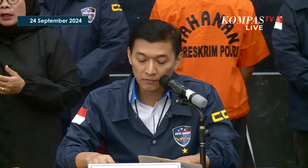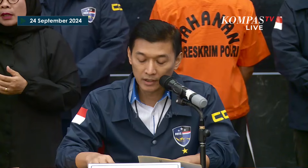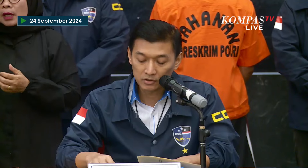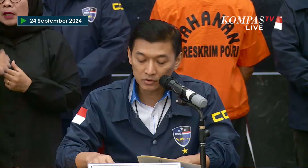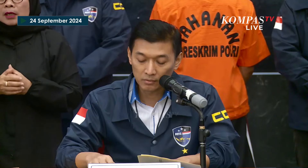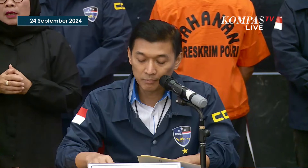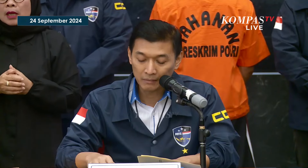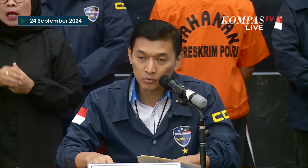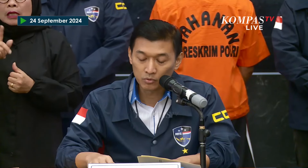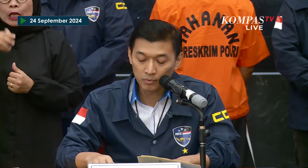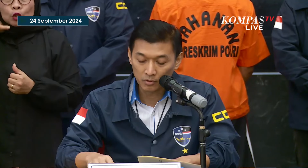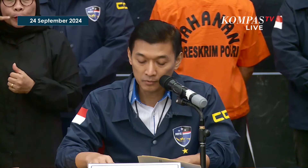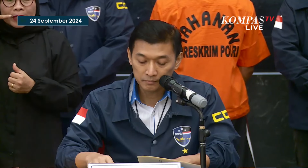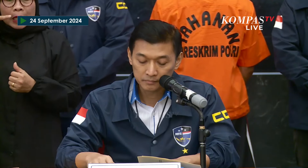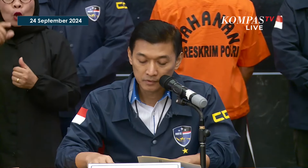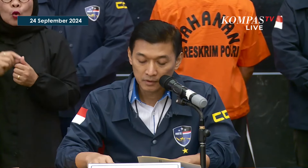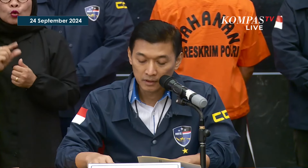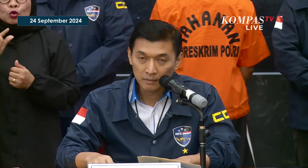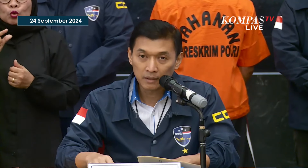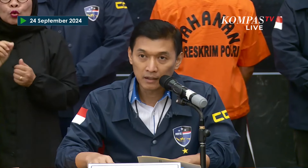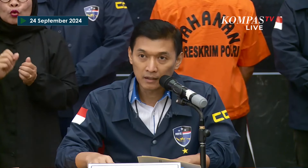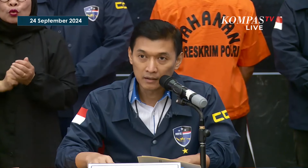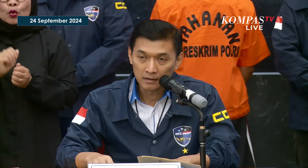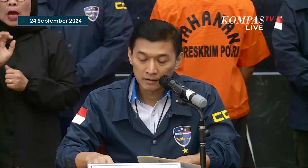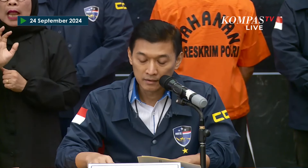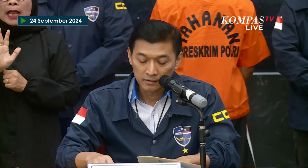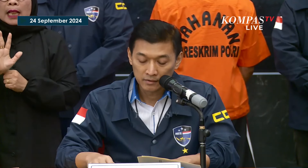handphone Infinix Note 40 Pro